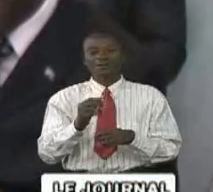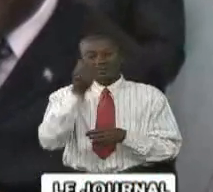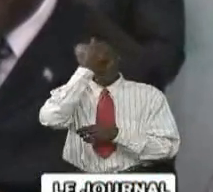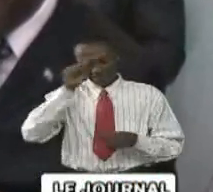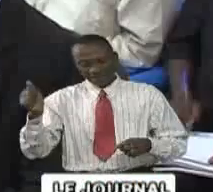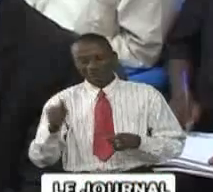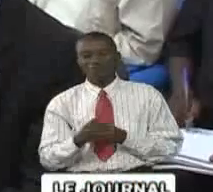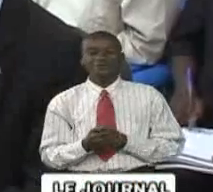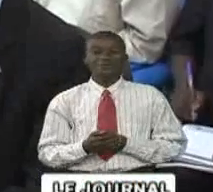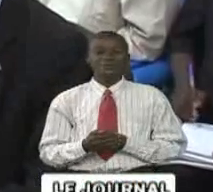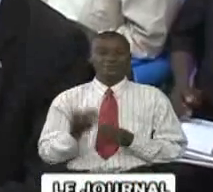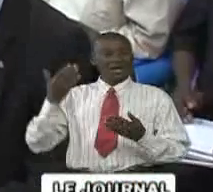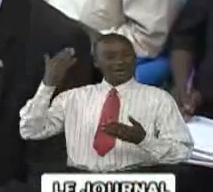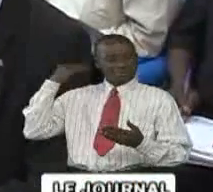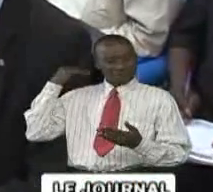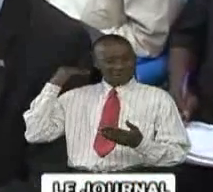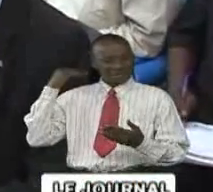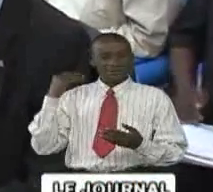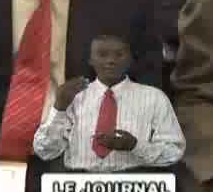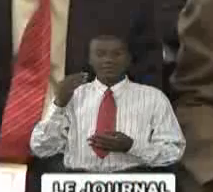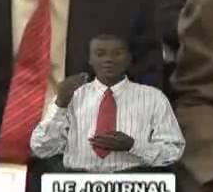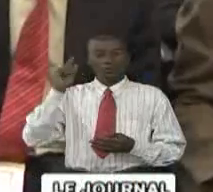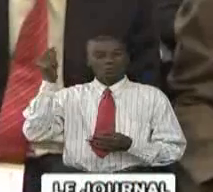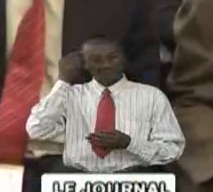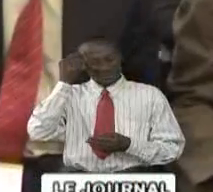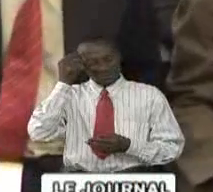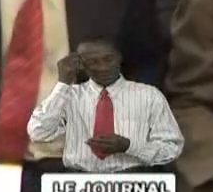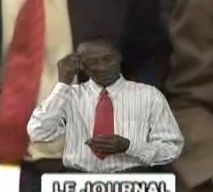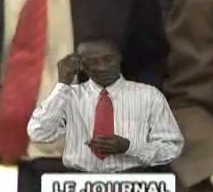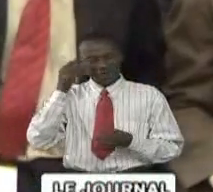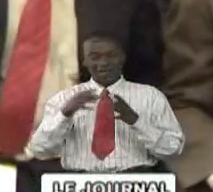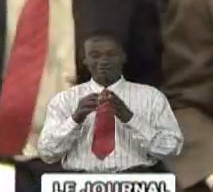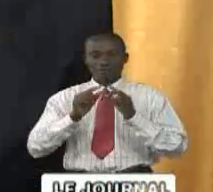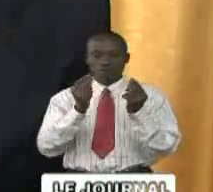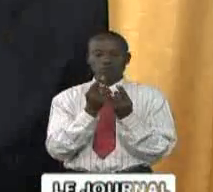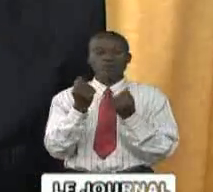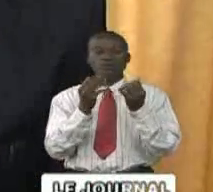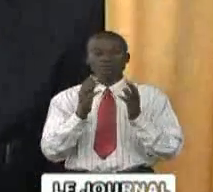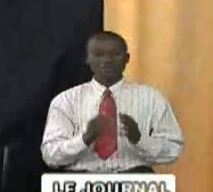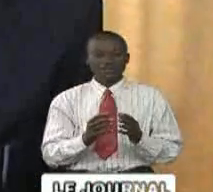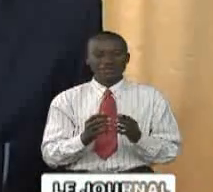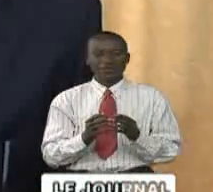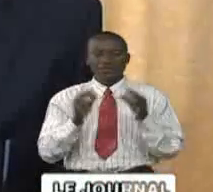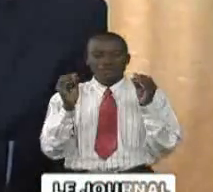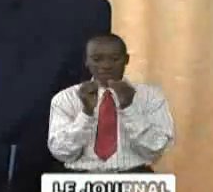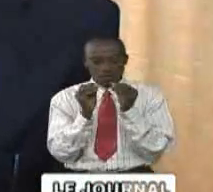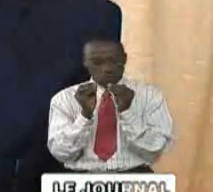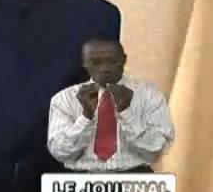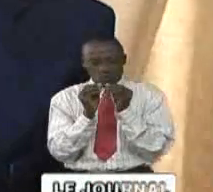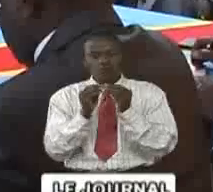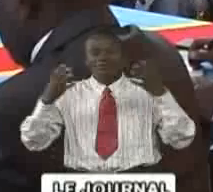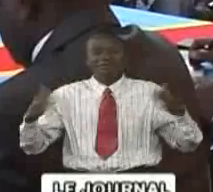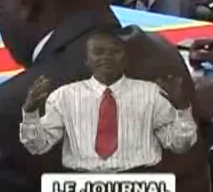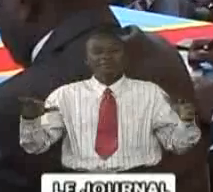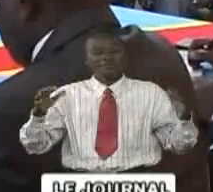la non-applicabilité des mesures fixées dans le communiqué conjoint signé au mois de janvier entre le ministre de l'ETPS, les propriétaires des